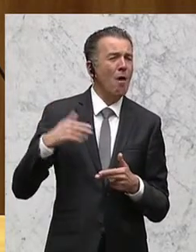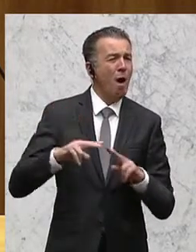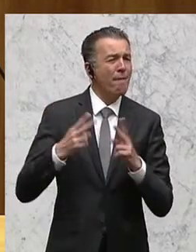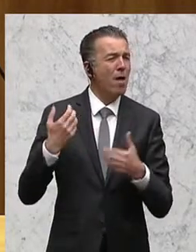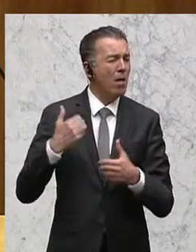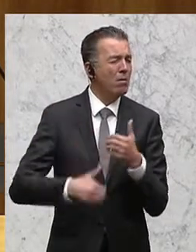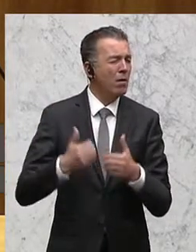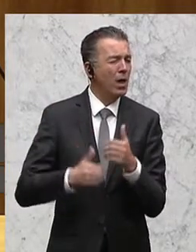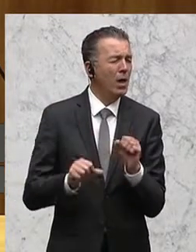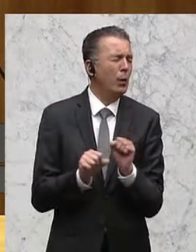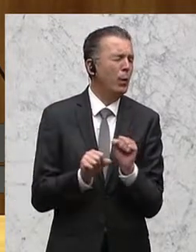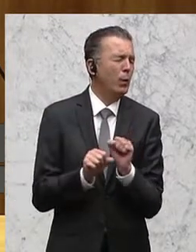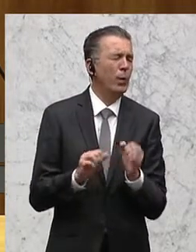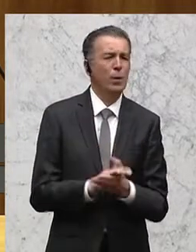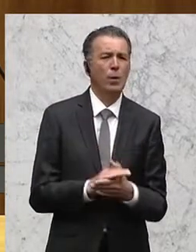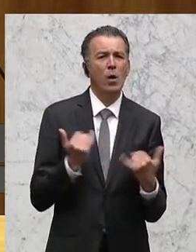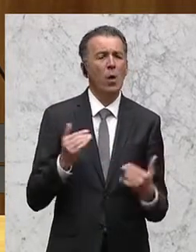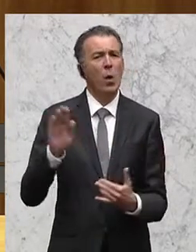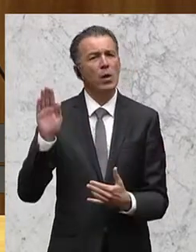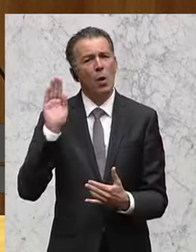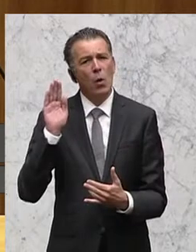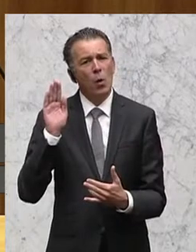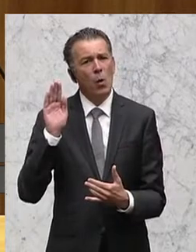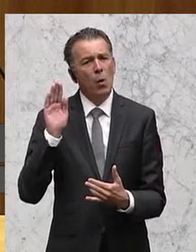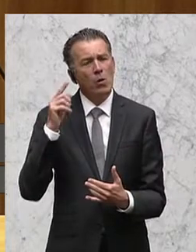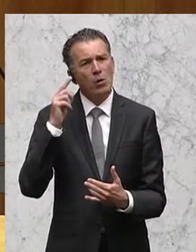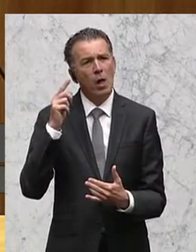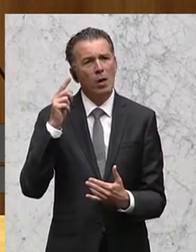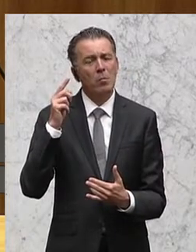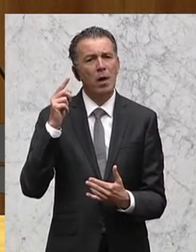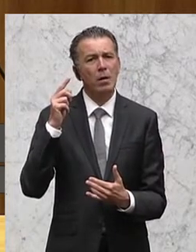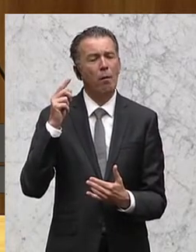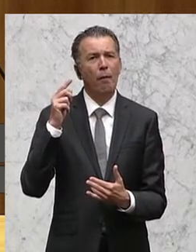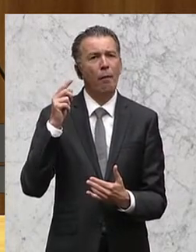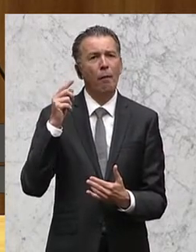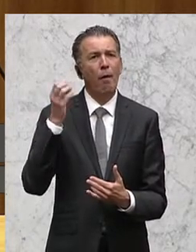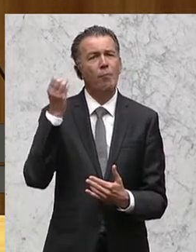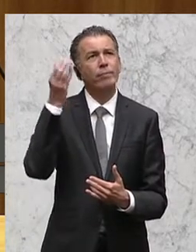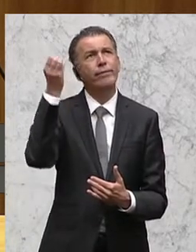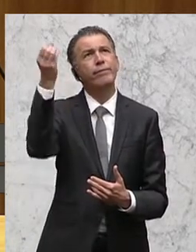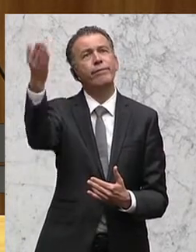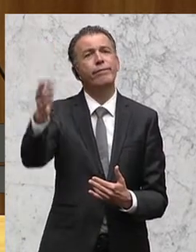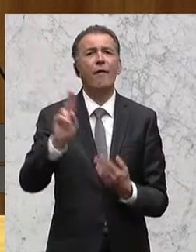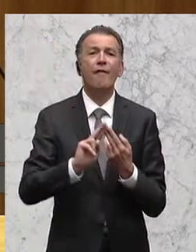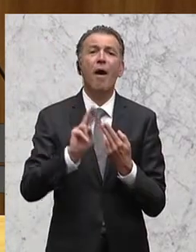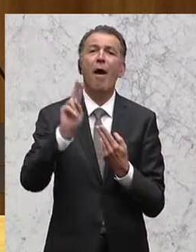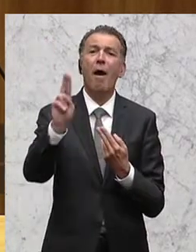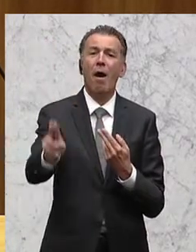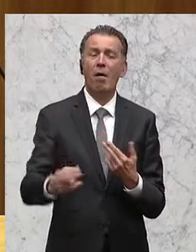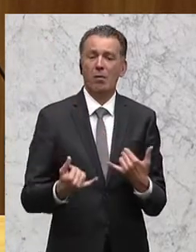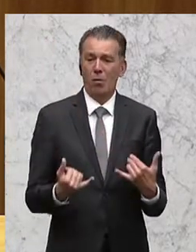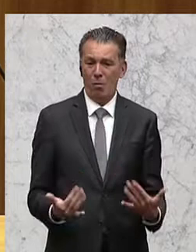wenn man das heute hört so klingt das wie eine ferne utopie denn wir haben noch nie so viele kriegerische